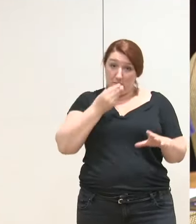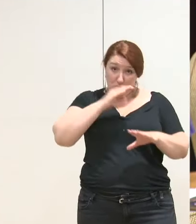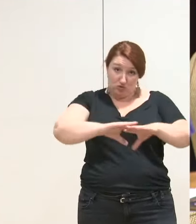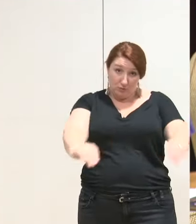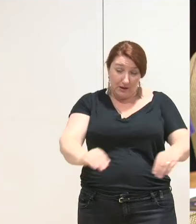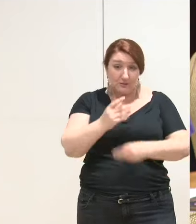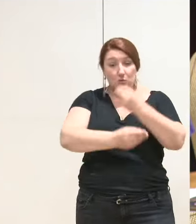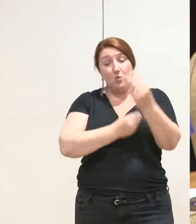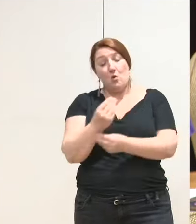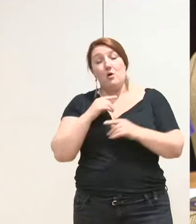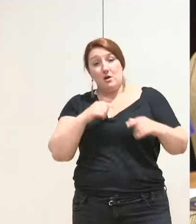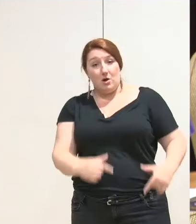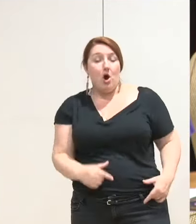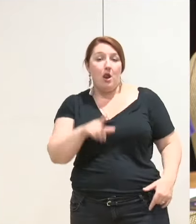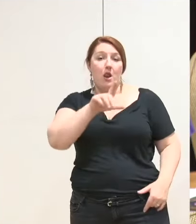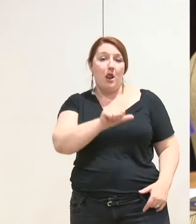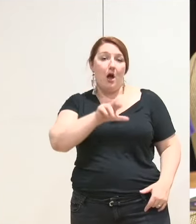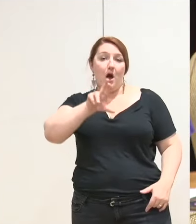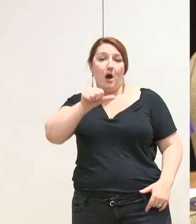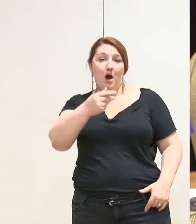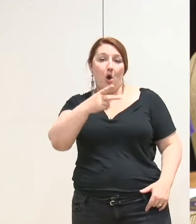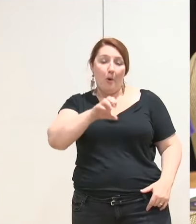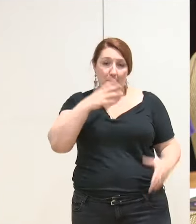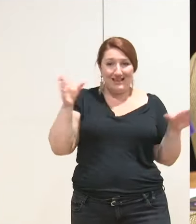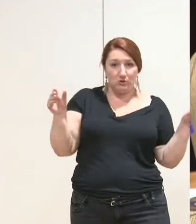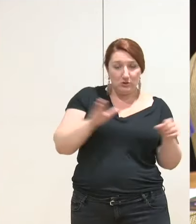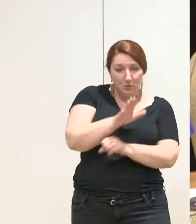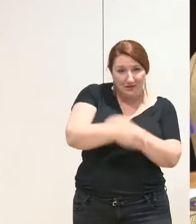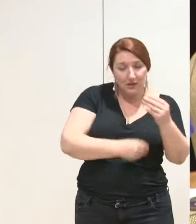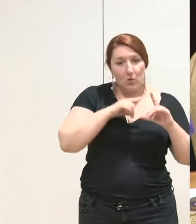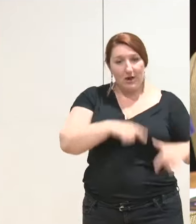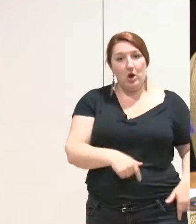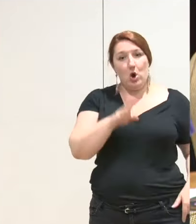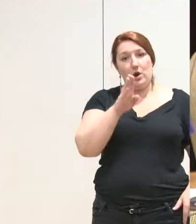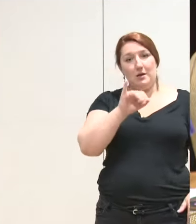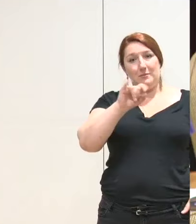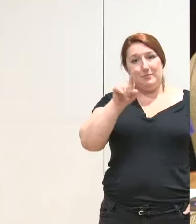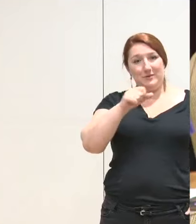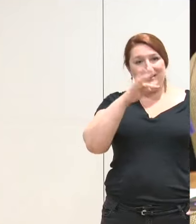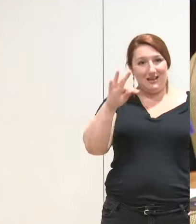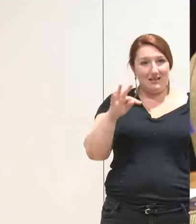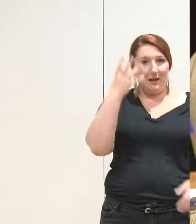l'école de la rampe qui se plaignent du manque d'isolation ou celle de l'école bisan qui manque de